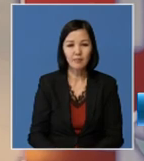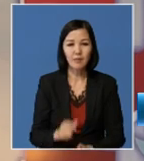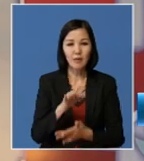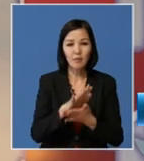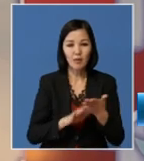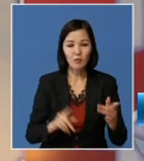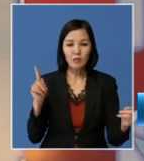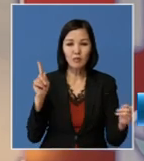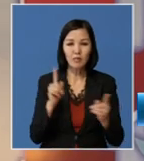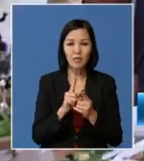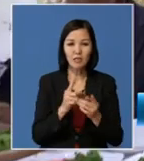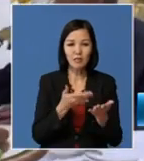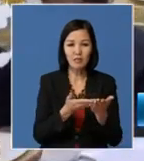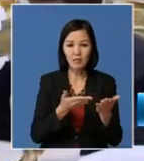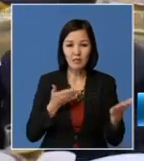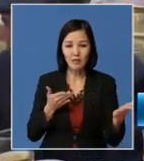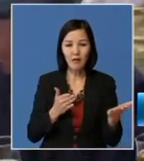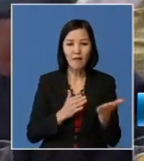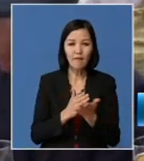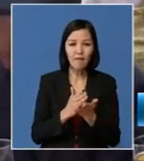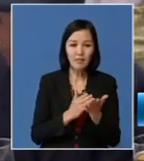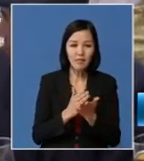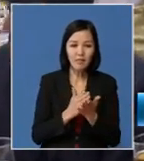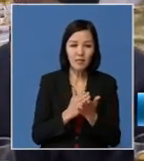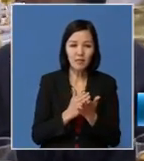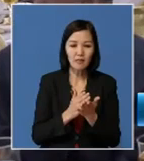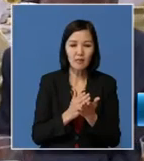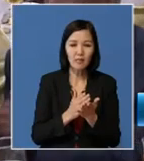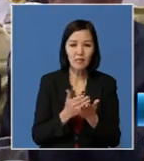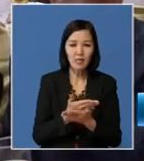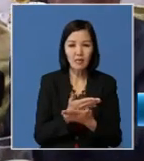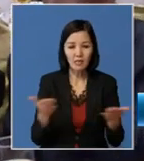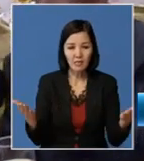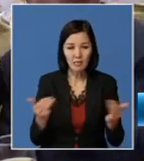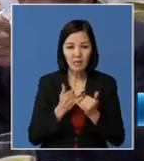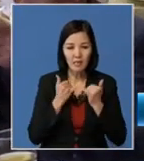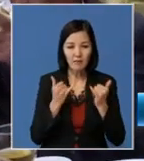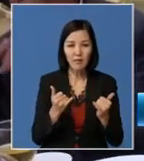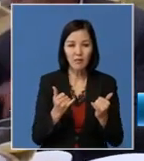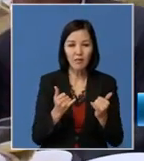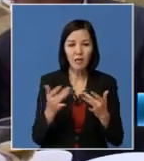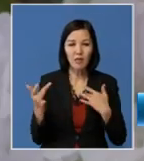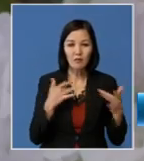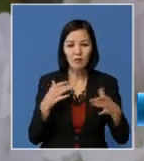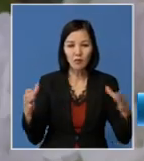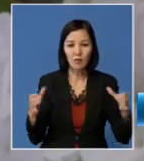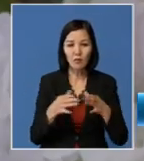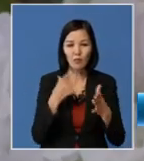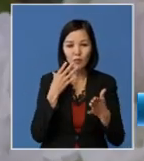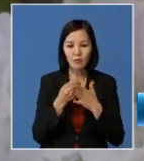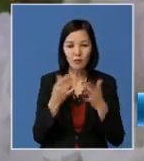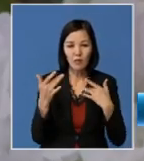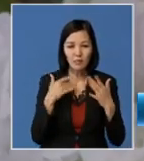Продолжилась встреча за чашечкой чая. Для ветеранов накрыли праздничный дастархан, а творческие коллективы области подготовили праздничную